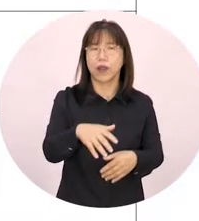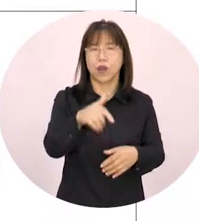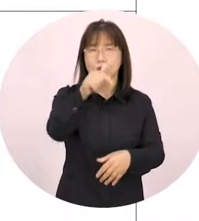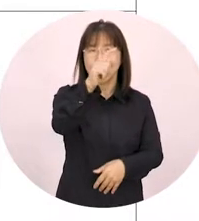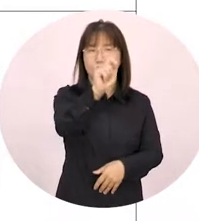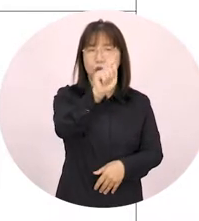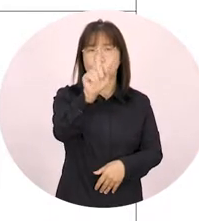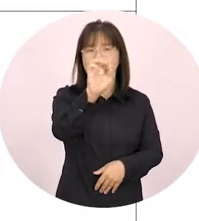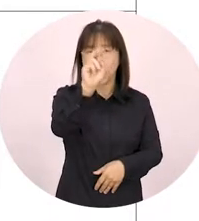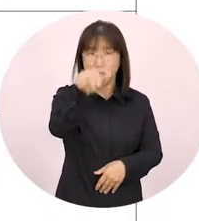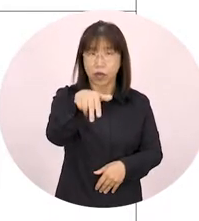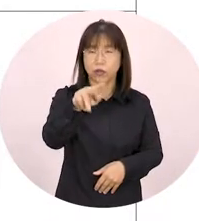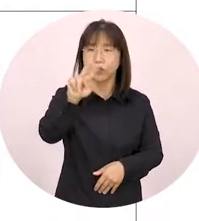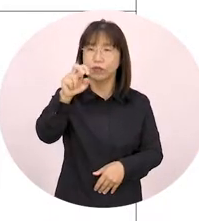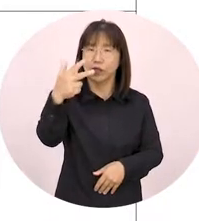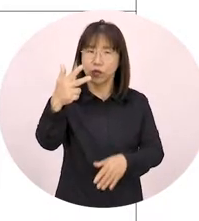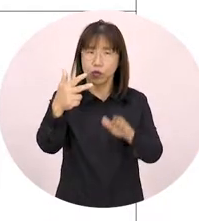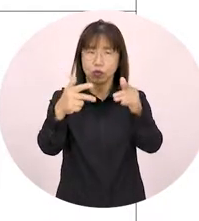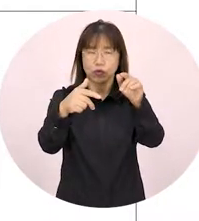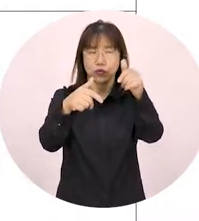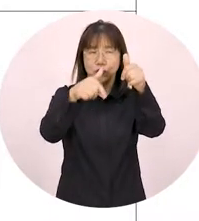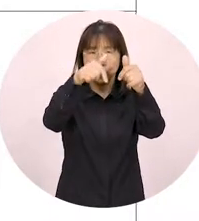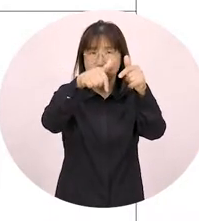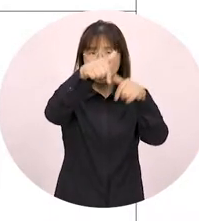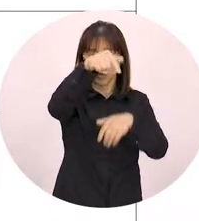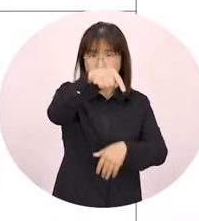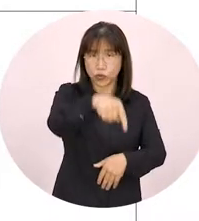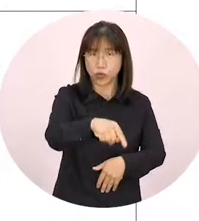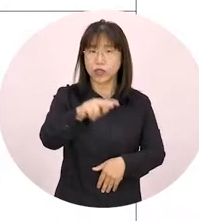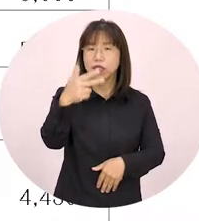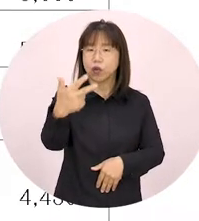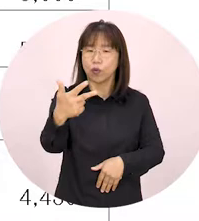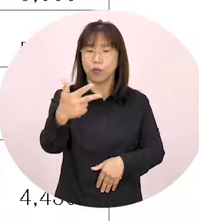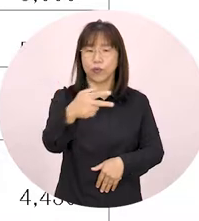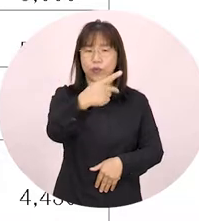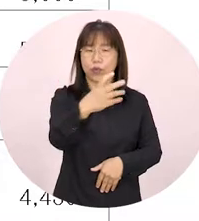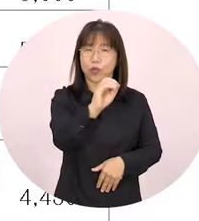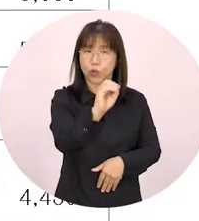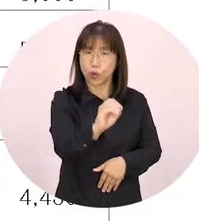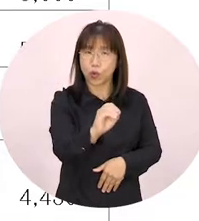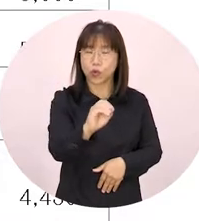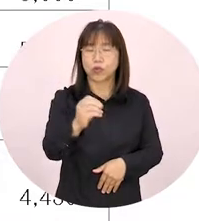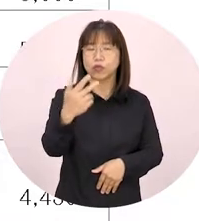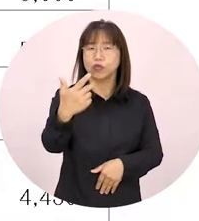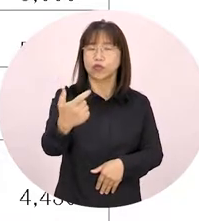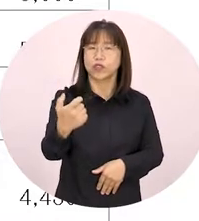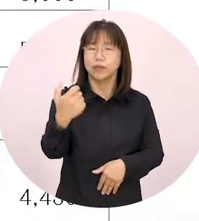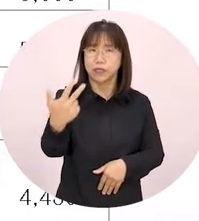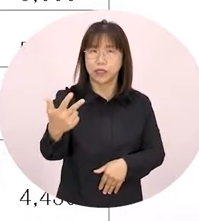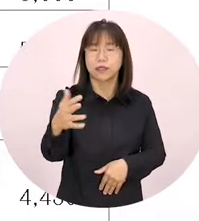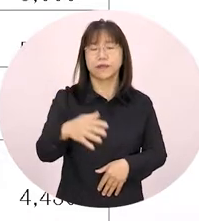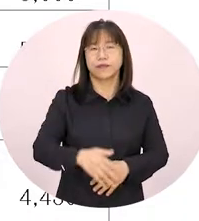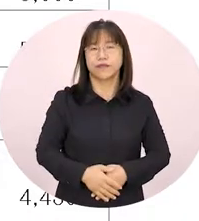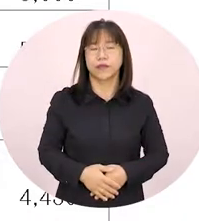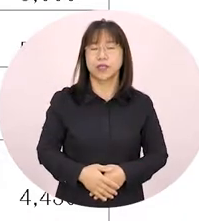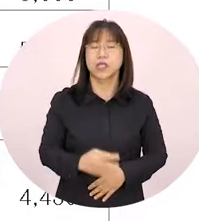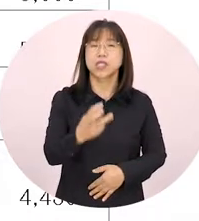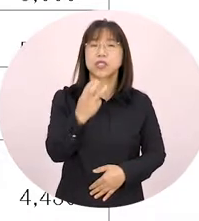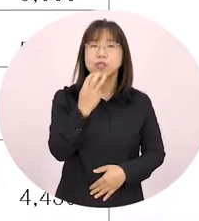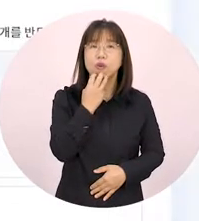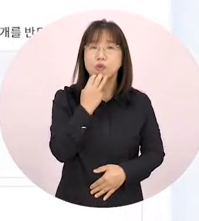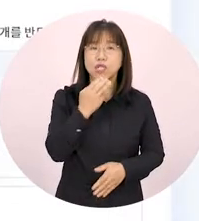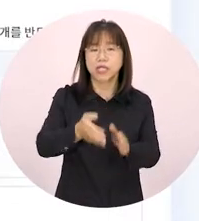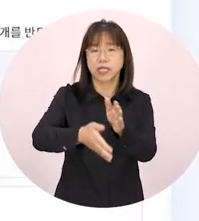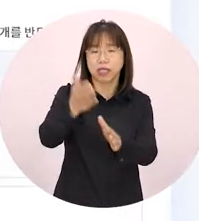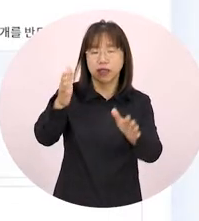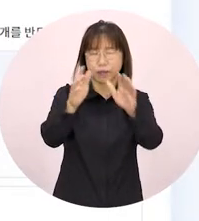광역 제 1형 27건 구단이 개 백형 7권 동 단 2개 백형 66권 입니다 서울시